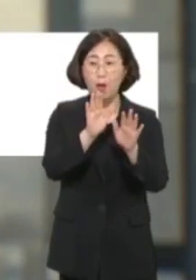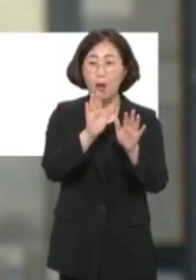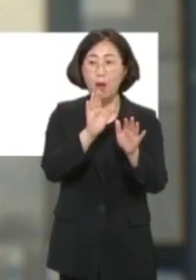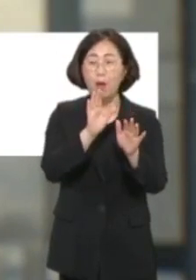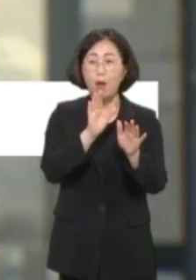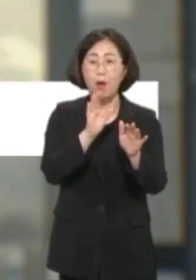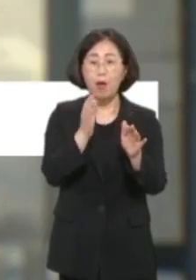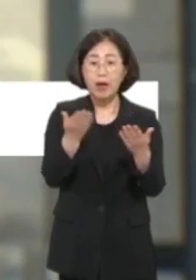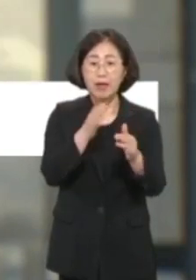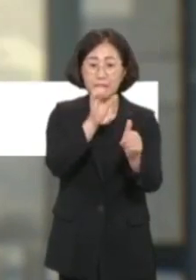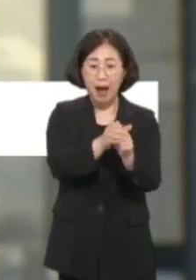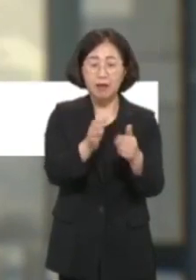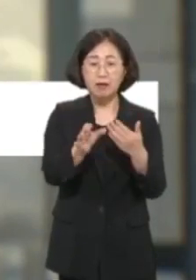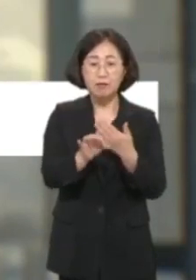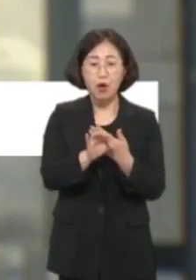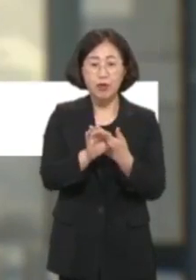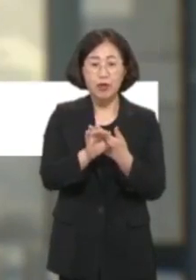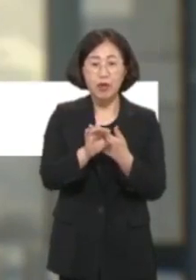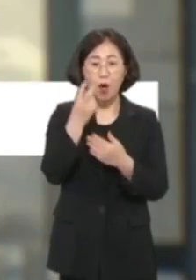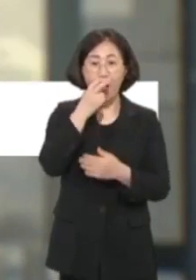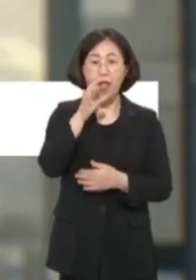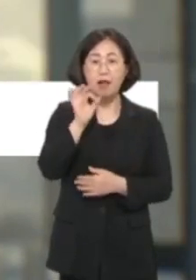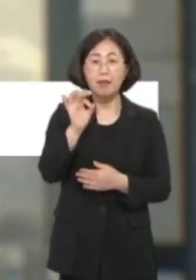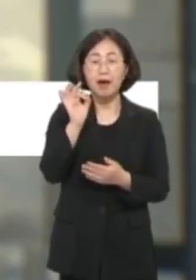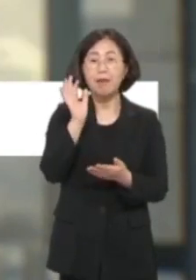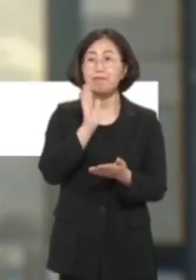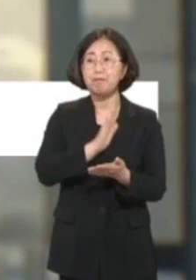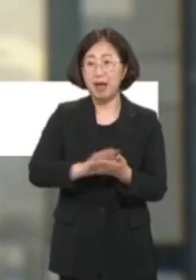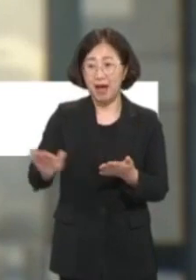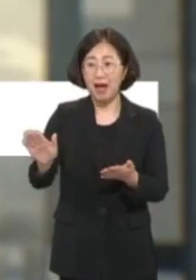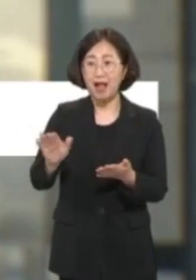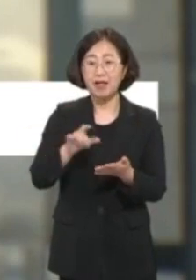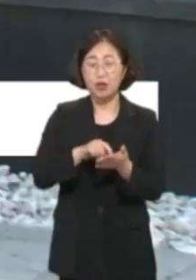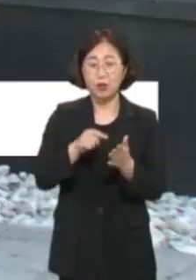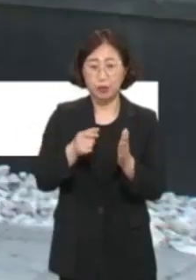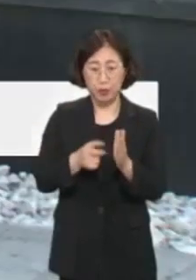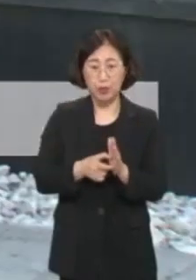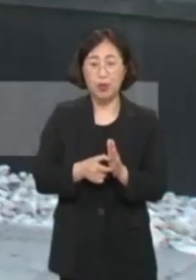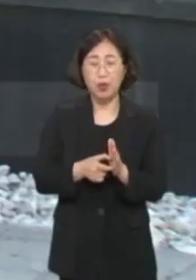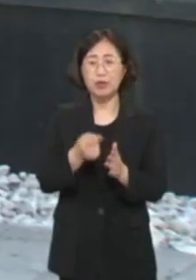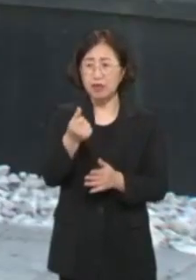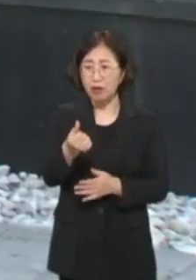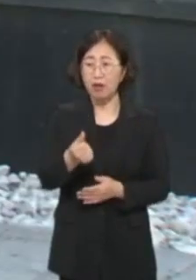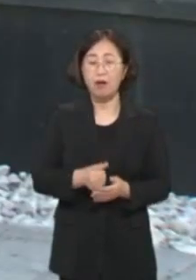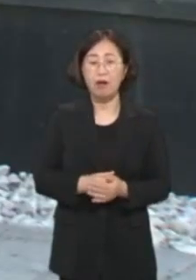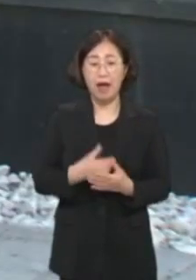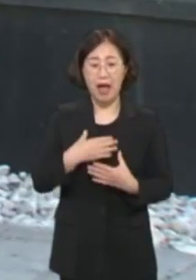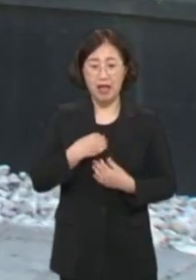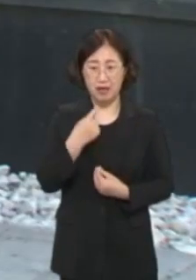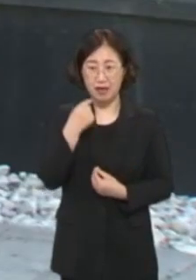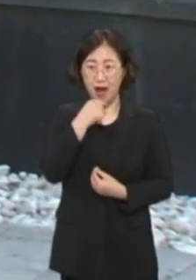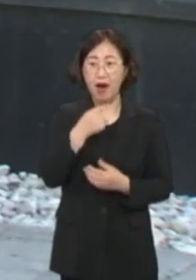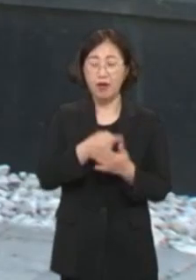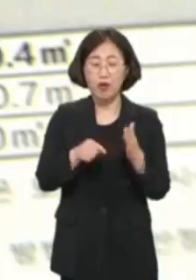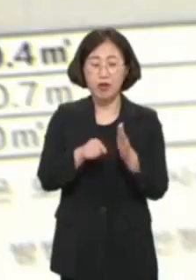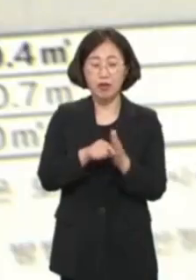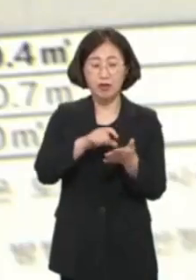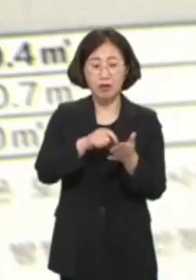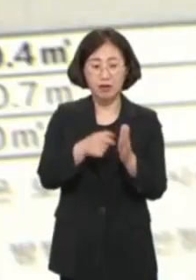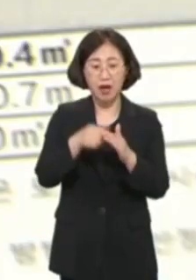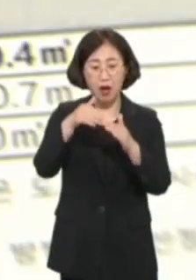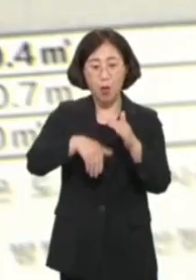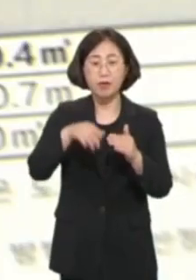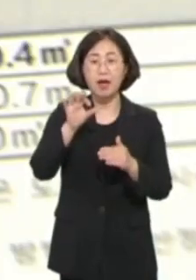배치시키면은 그 안전관리비가 다 소진될 정도로 금액이 적다라는 얘기죠. 안전을 강화하려면 적정한 수준의